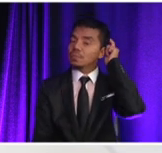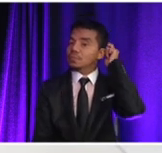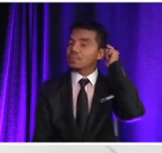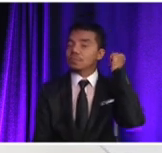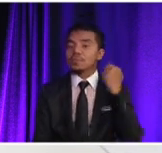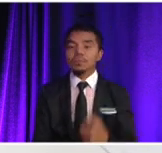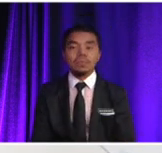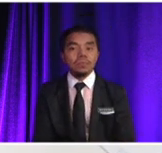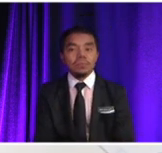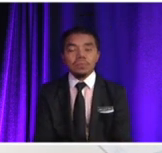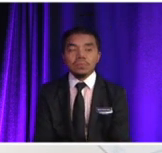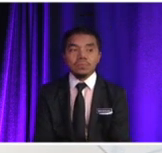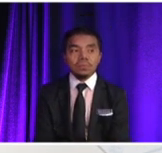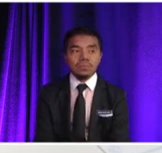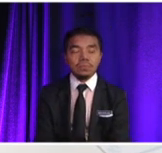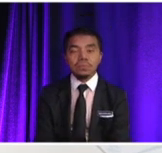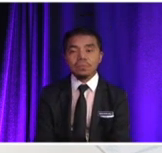di rumah